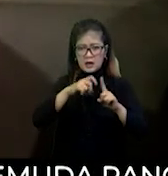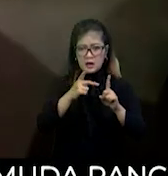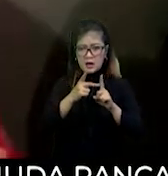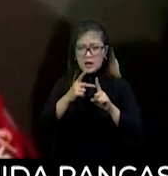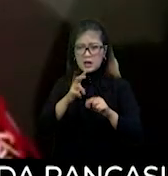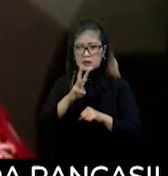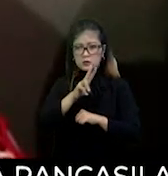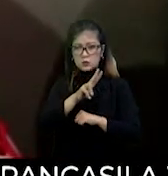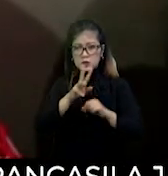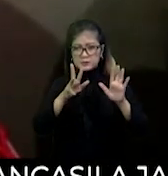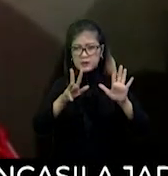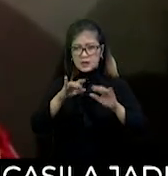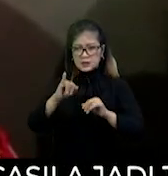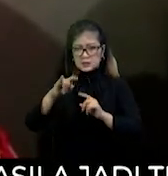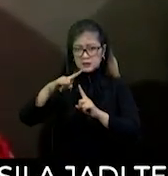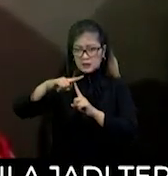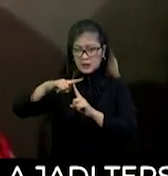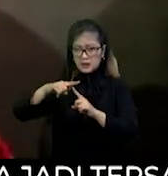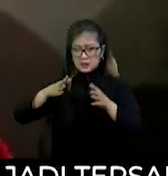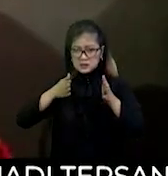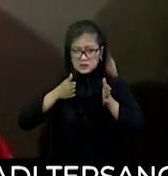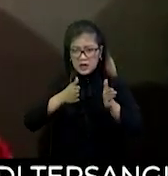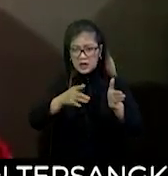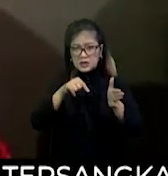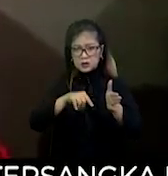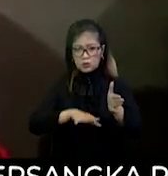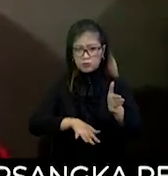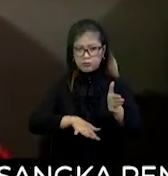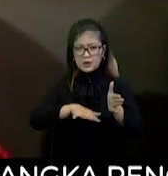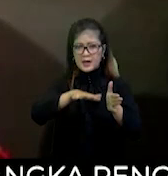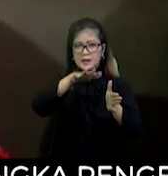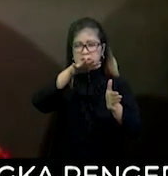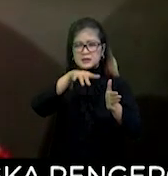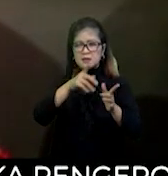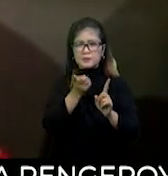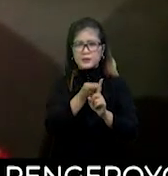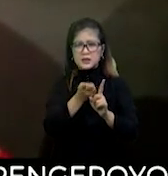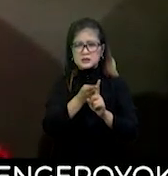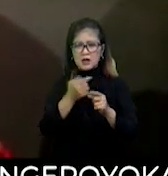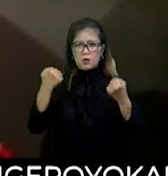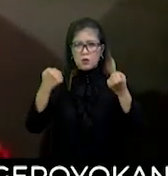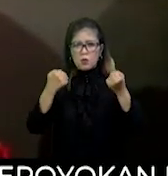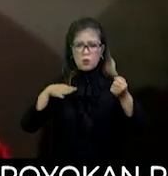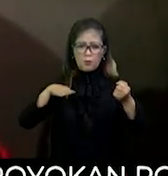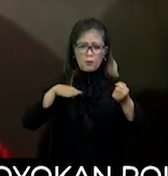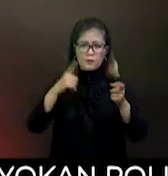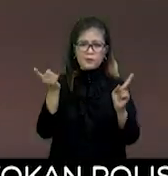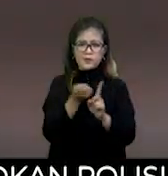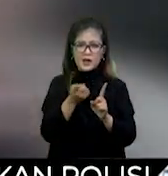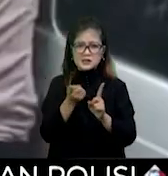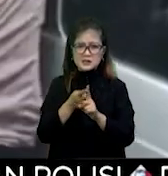KH1329ET tetap menerobos sehingga terbawa arus dan sampai dilakukan